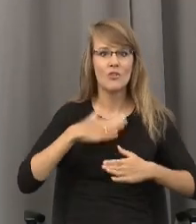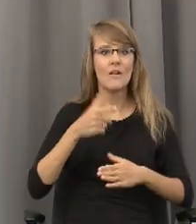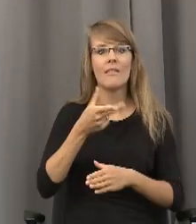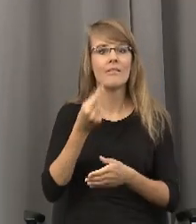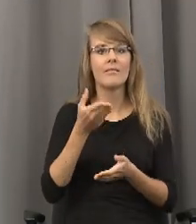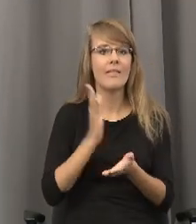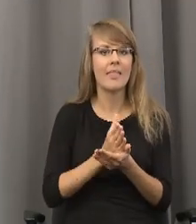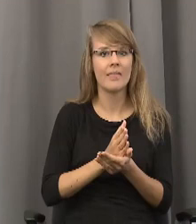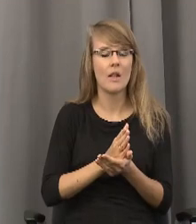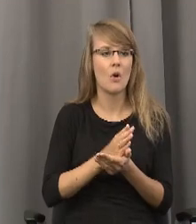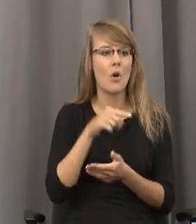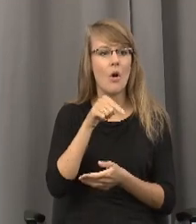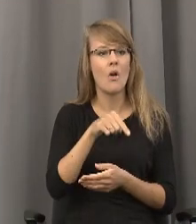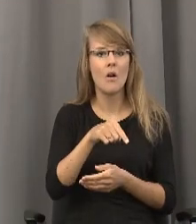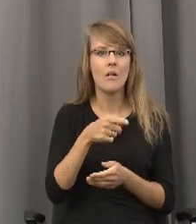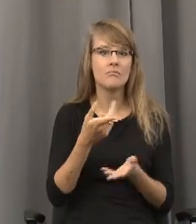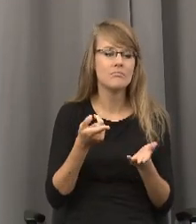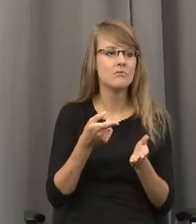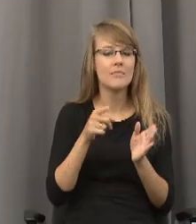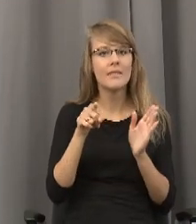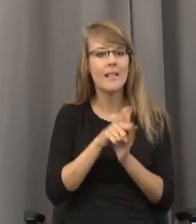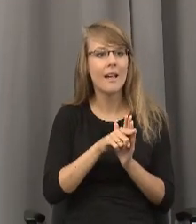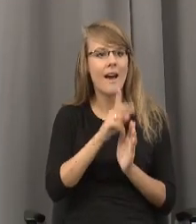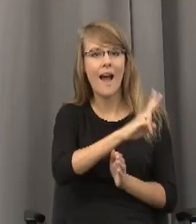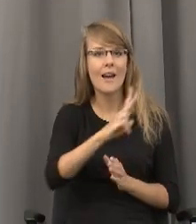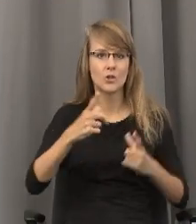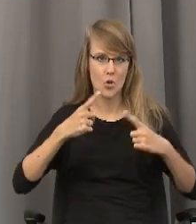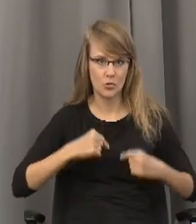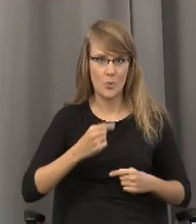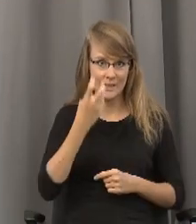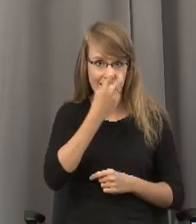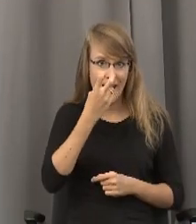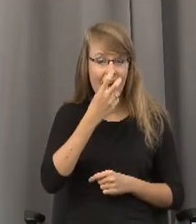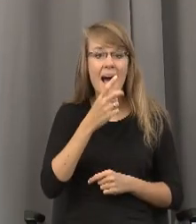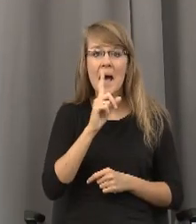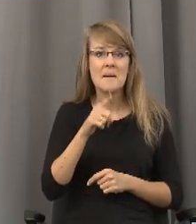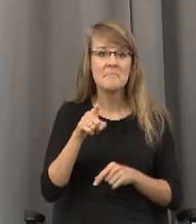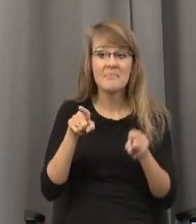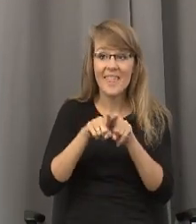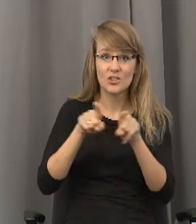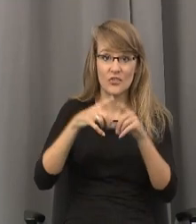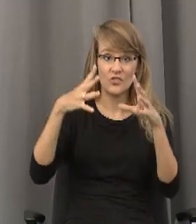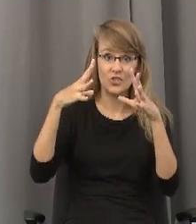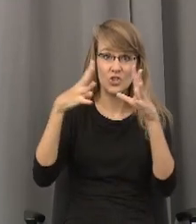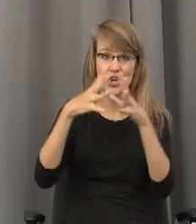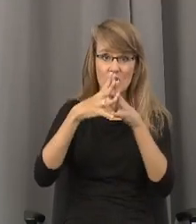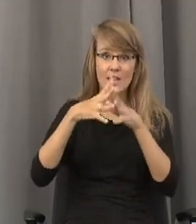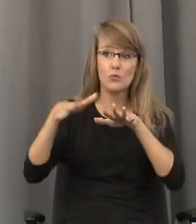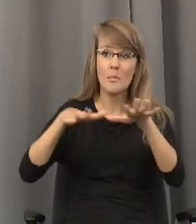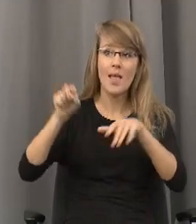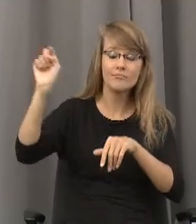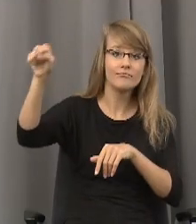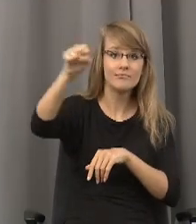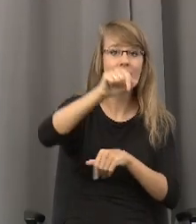dostępności dla każdej osoby, która jest zainteresowana, ale także w 10 miejscach odbywają się specjalne spotkania, które są